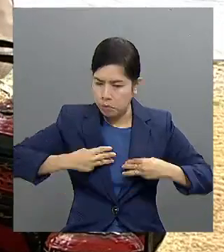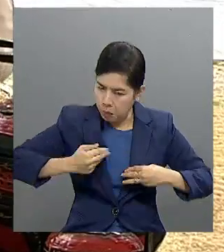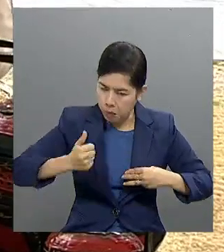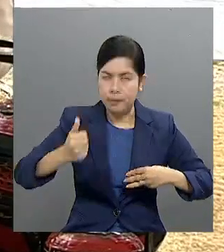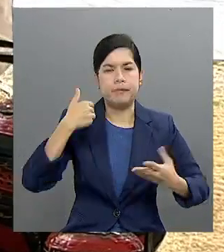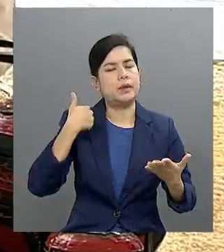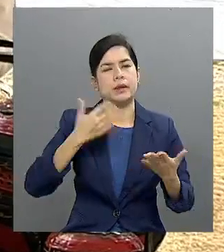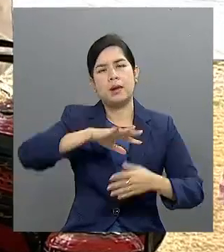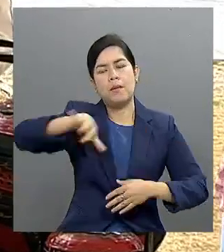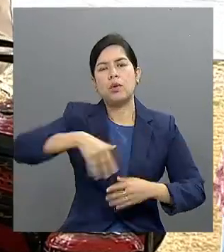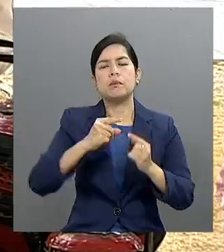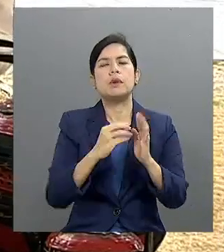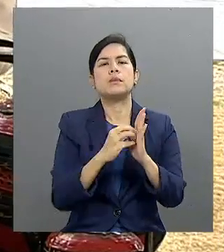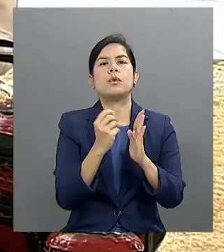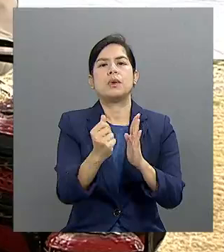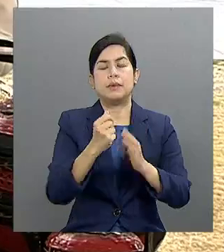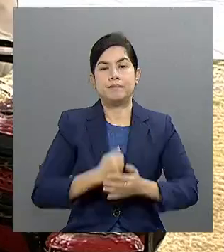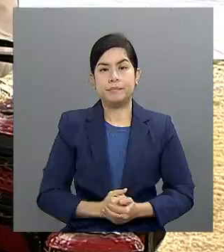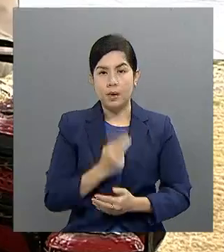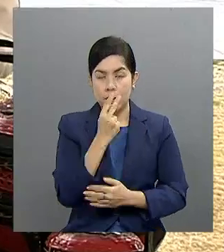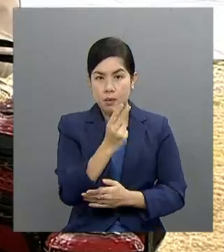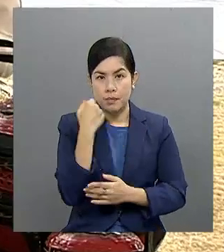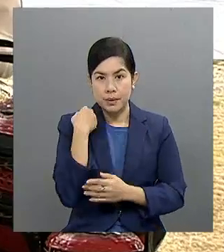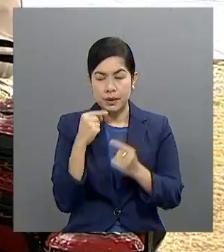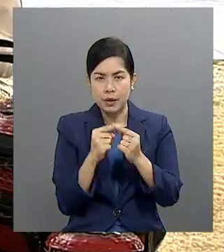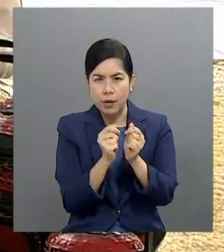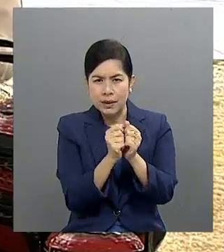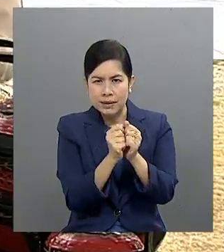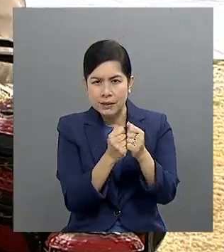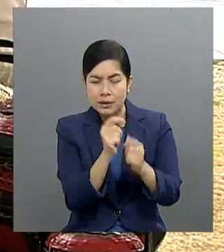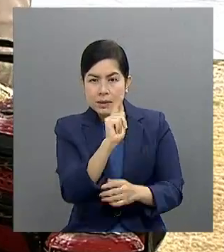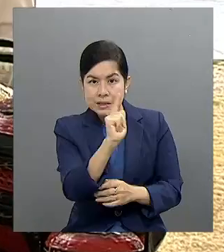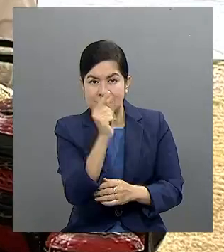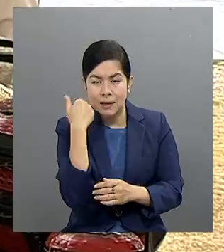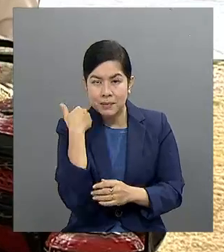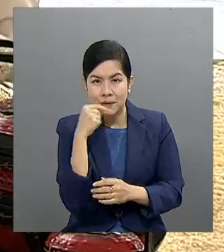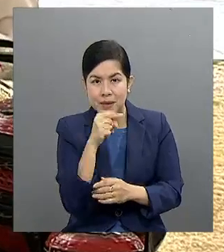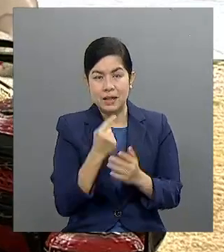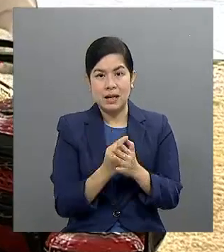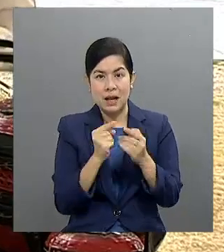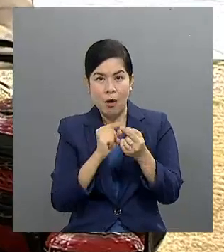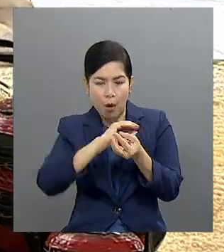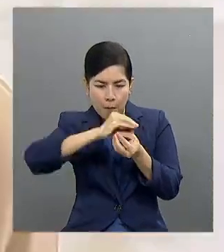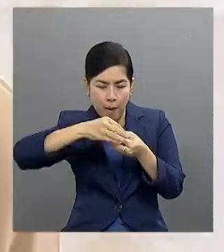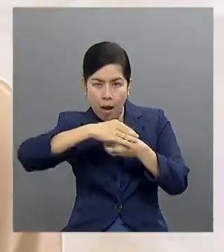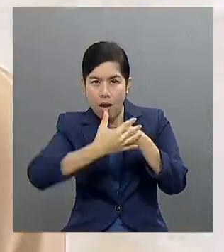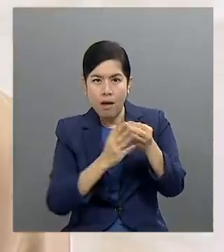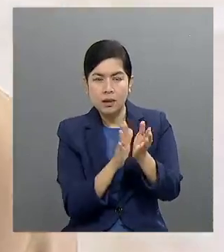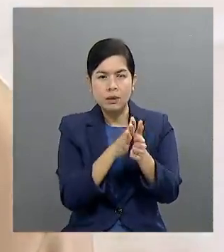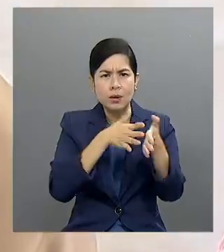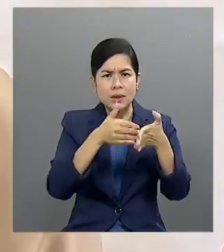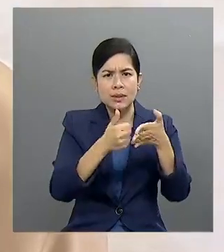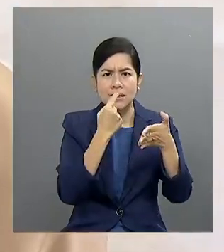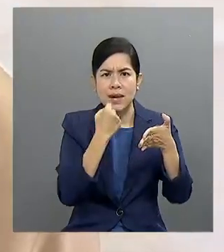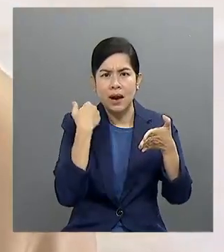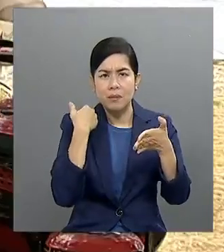องเนี่ยเหมือนกับว่ามีไส้ถั่วเหลืองข้างในใช่ไหมคะถั่วเขียวข้างในแล้วก็ข้างนอกเป็นสีๆเหมือนกับลูกชุบ ค่ะ แต่อร่อยกว่าไหมต้อง